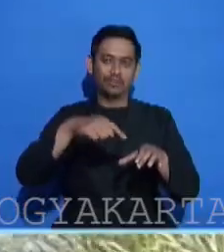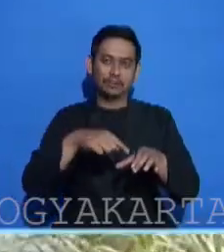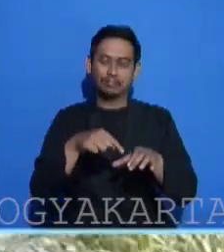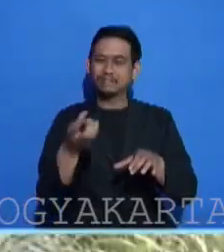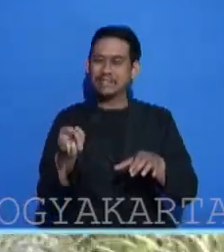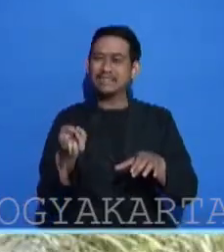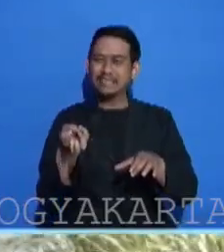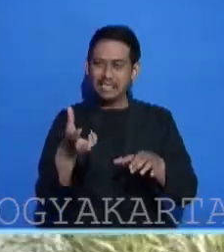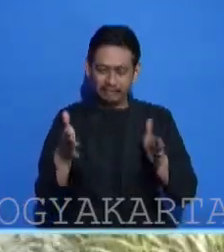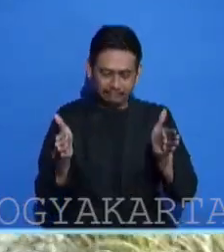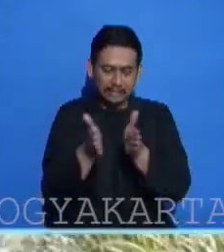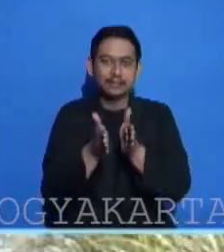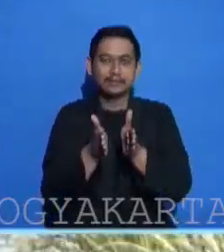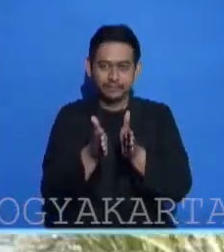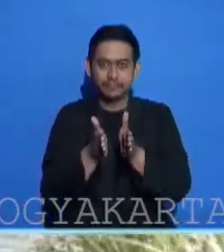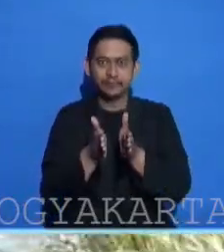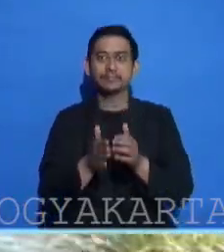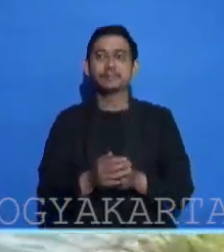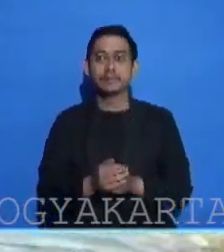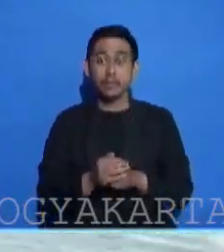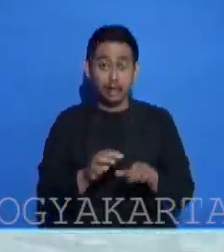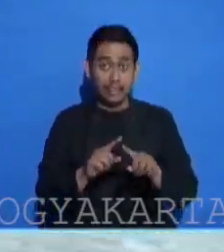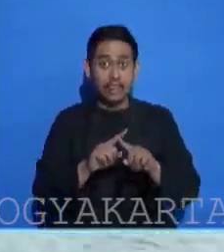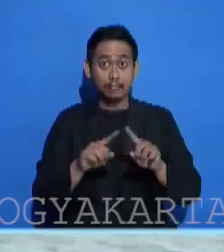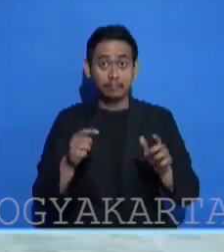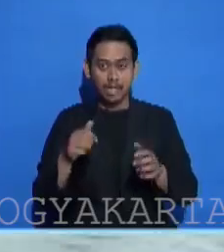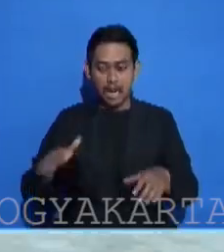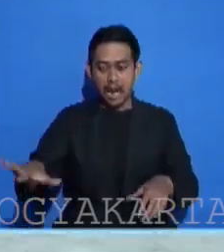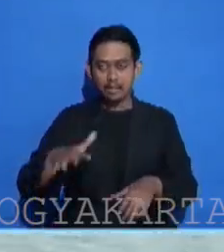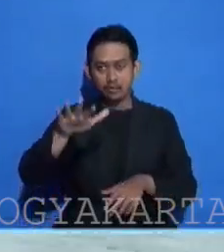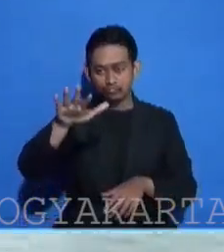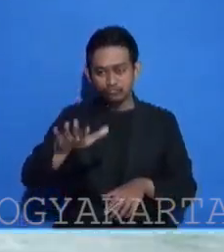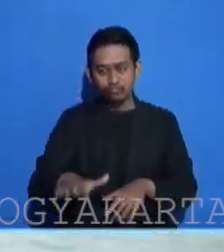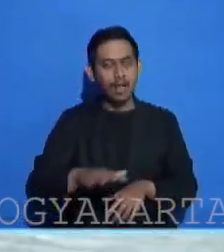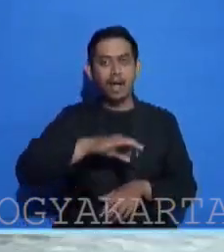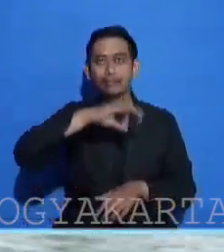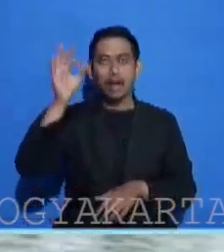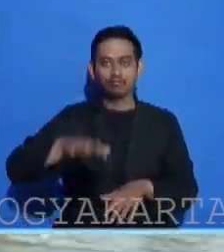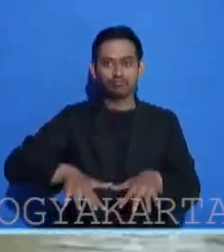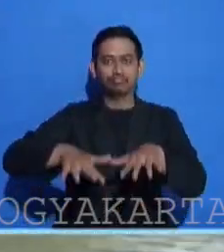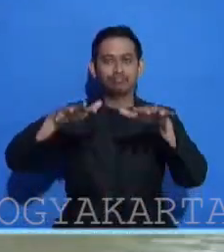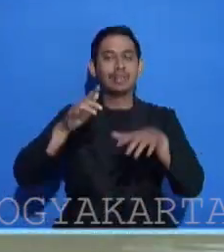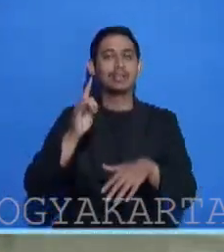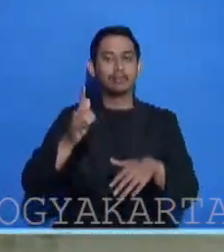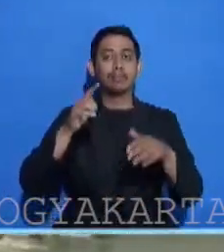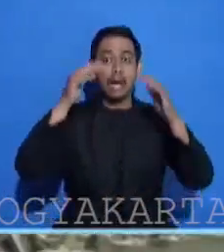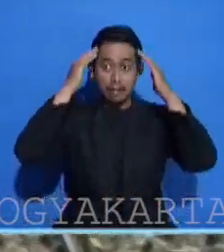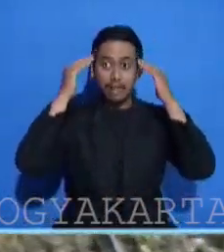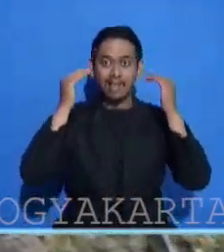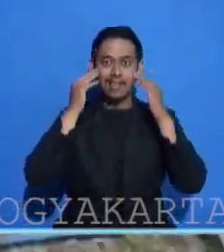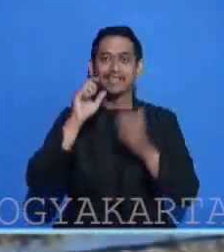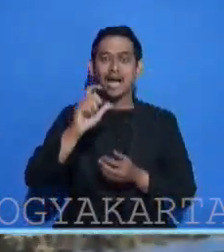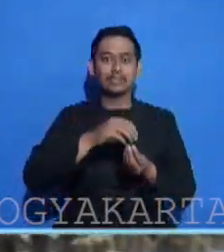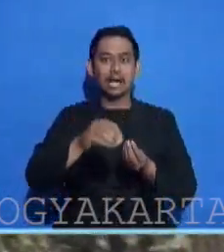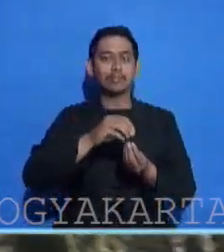Keporo kawontenan toyanipun mboten nate asat. Kejai menika kadang tani ugi sampun gadai pola tanem piyambak ingkang